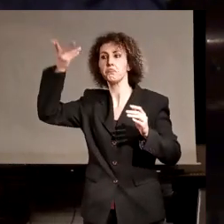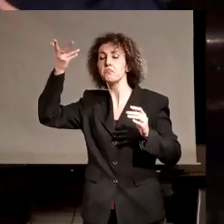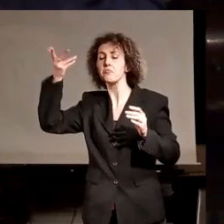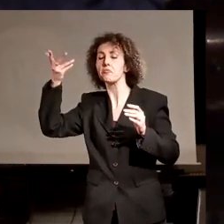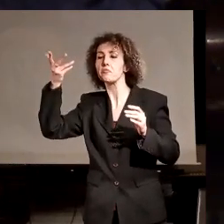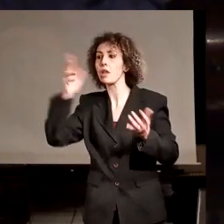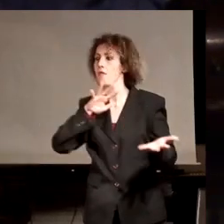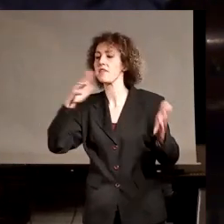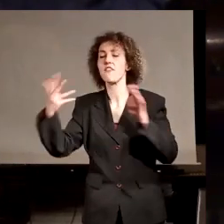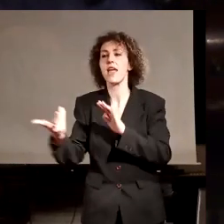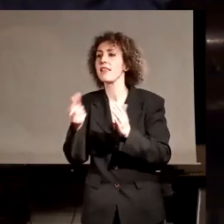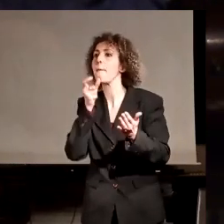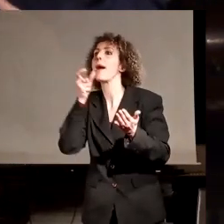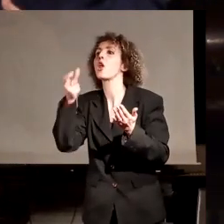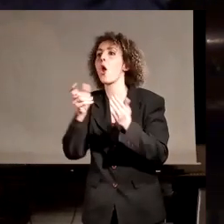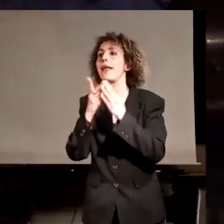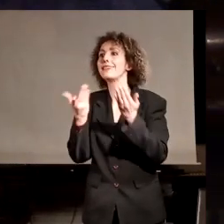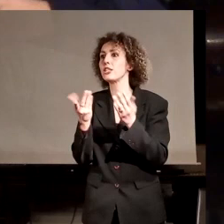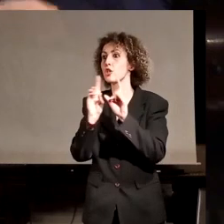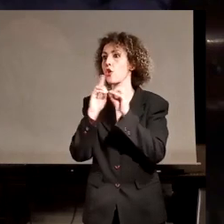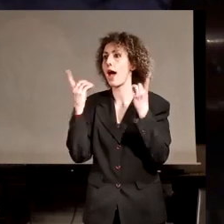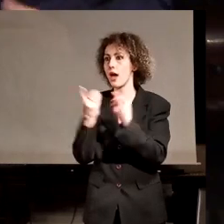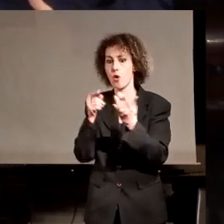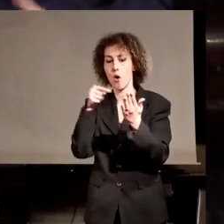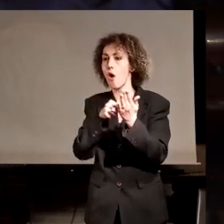kafkiano felliniano borgesiano